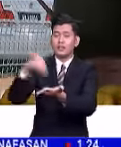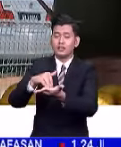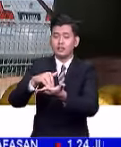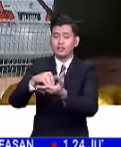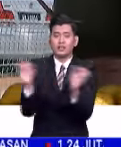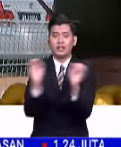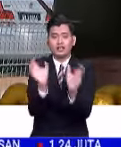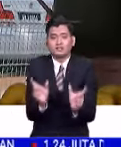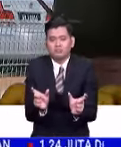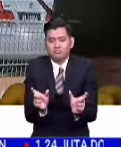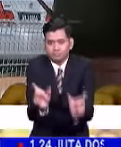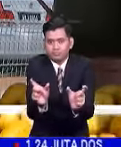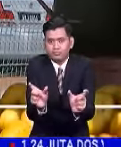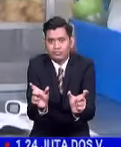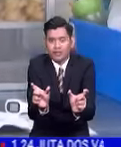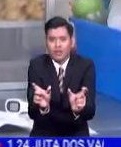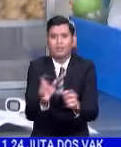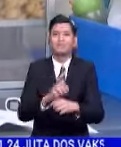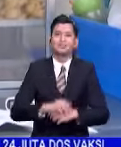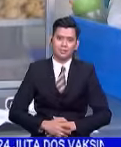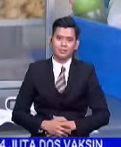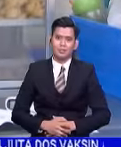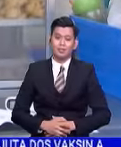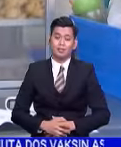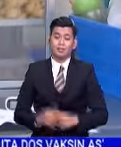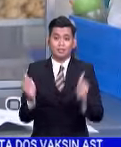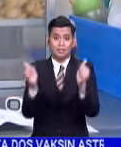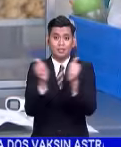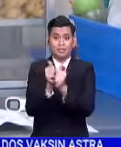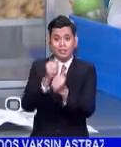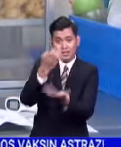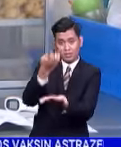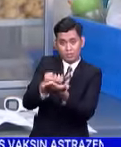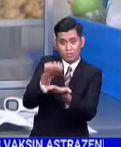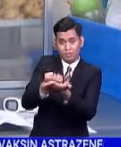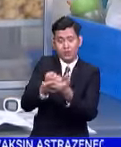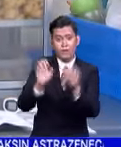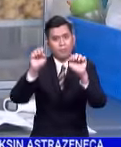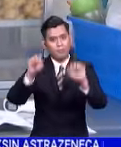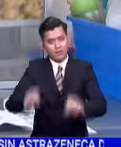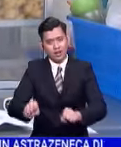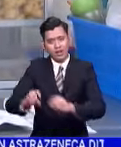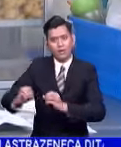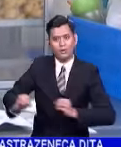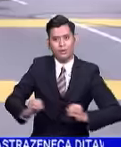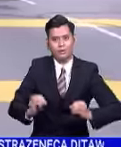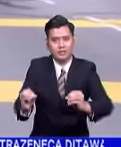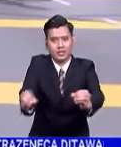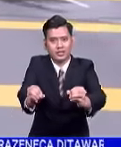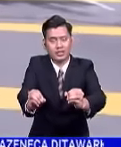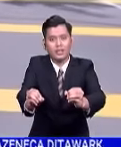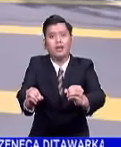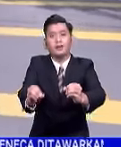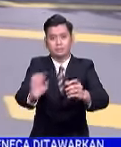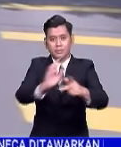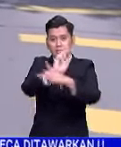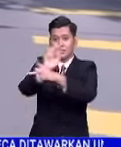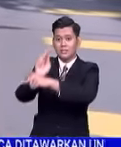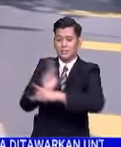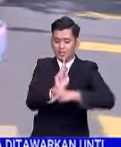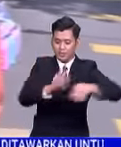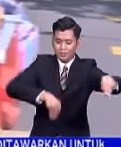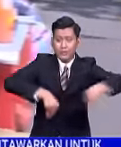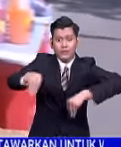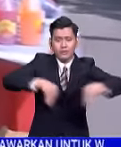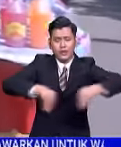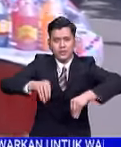terus, langsung tak boleh buat apa. Dengan sektor ekonomi dibenarkan beroperasi, meskipun dengan kawalan pergerakan